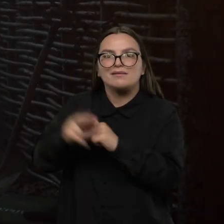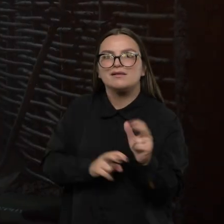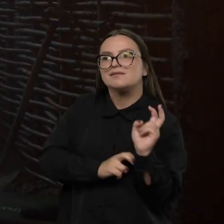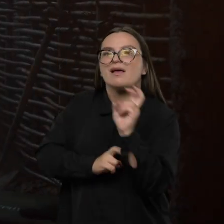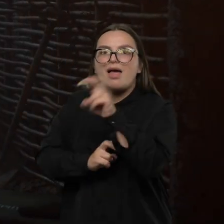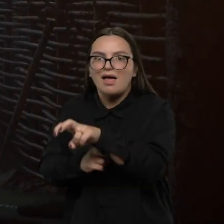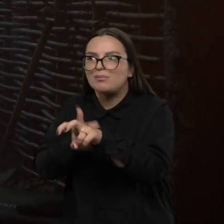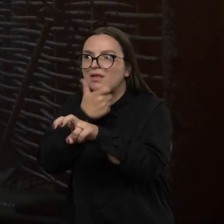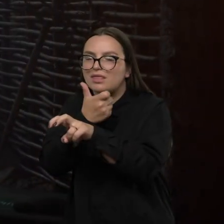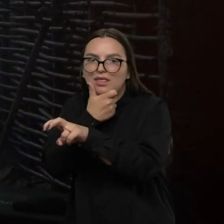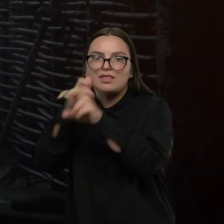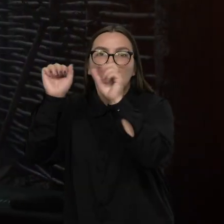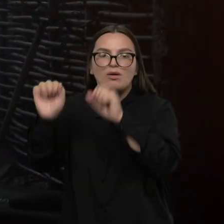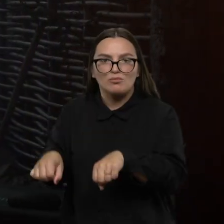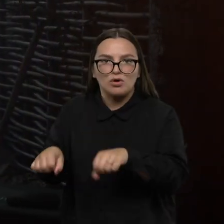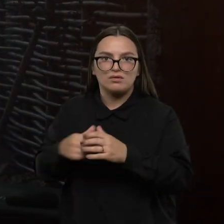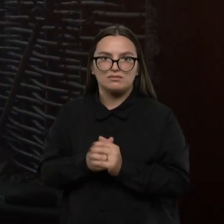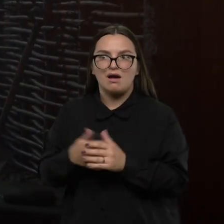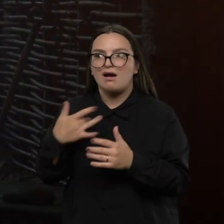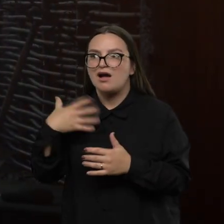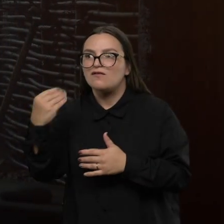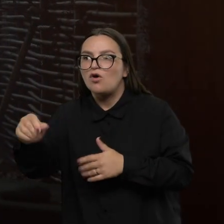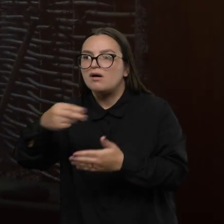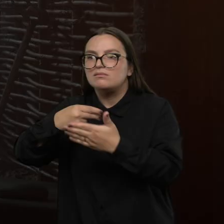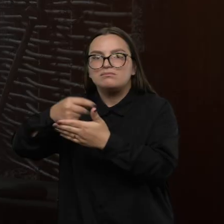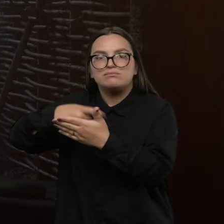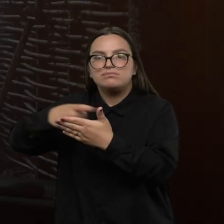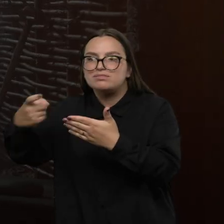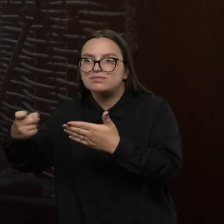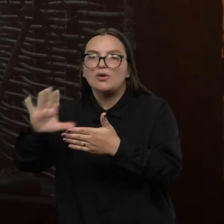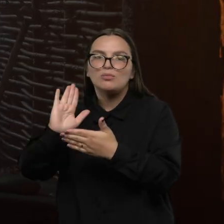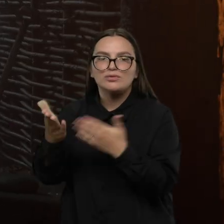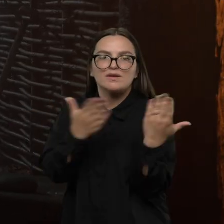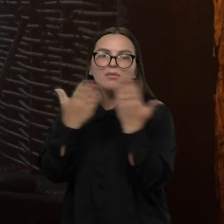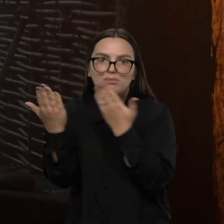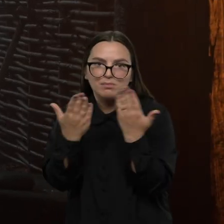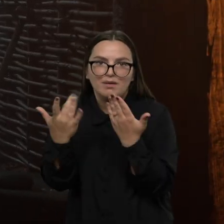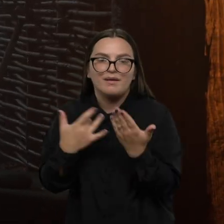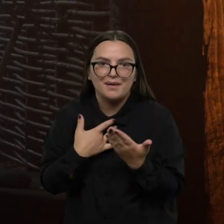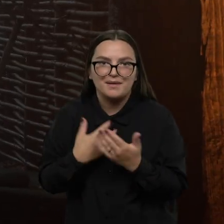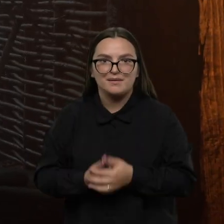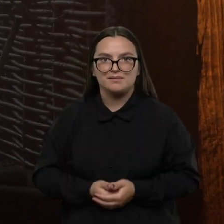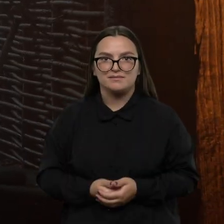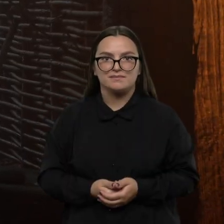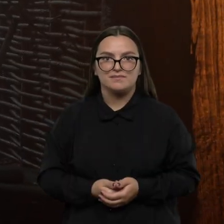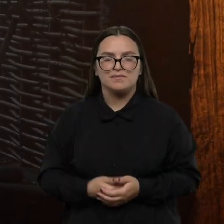patalpose, skausmo ir kančios įgertose sienose skaitys jų paskutinius išraižytus žodžius.